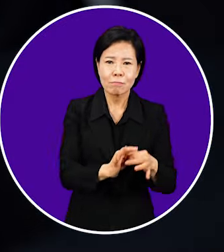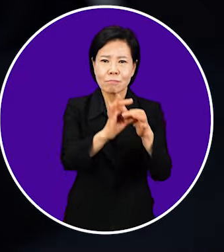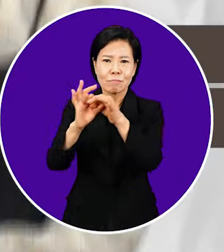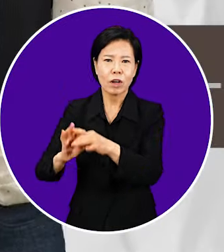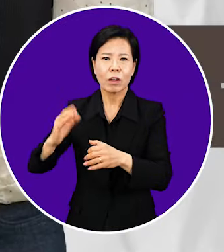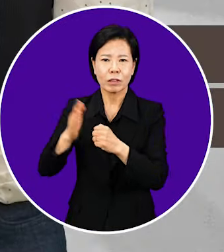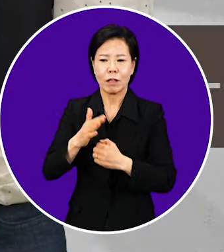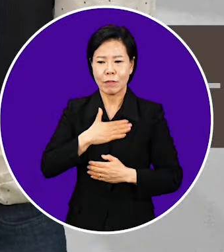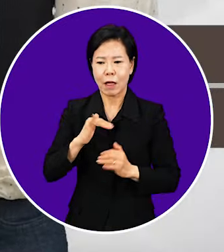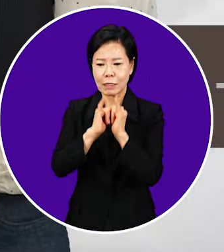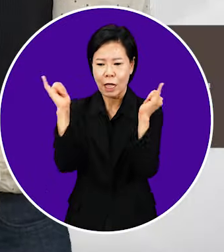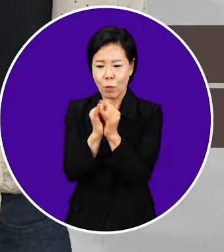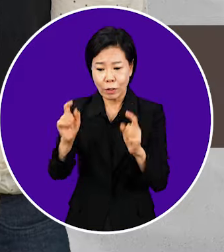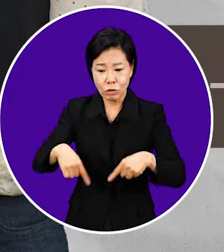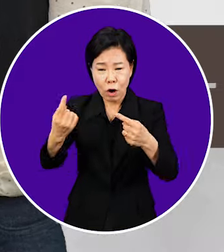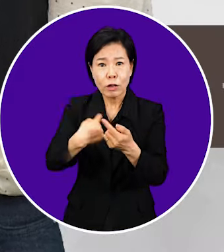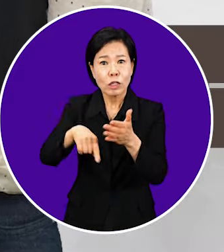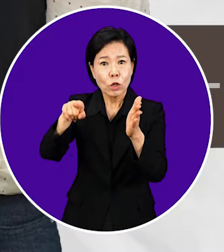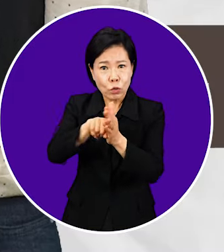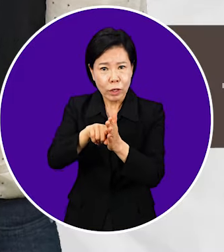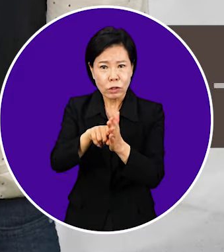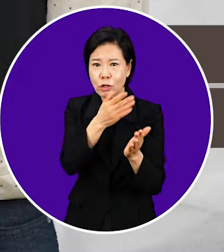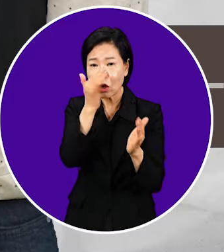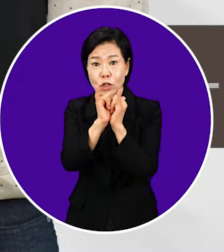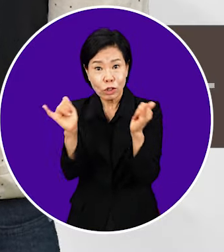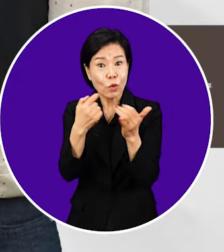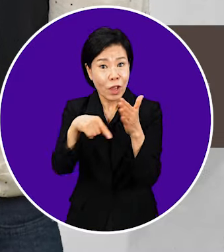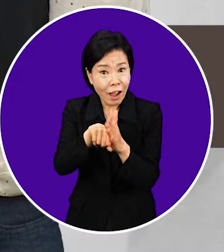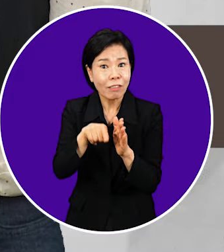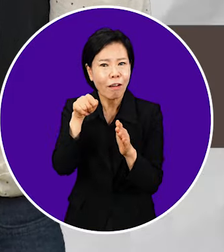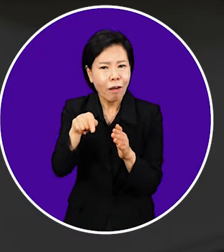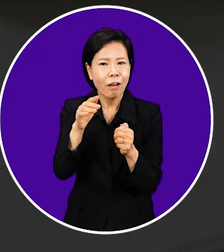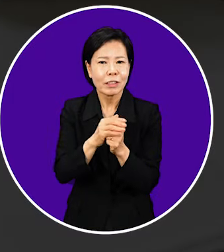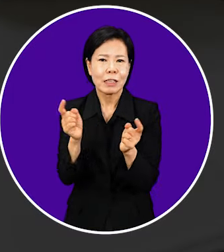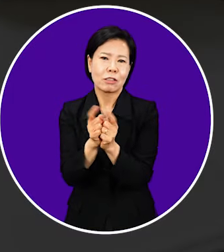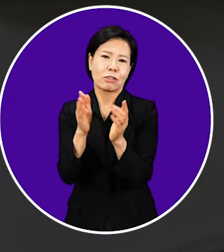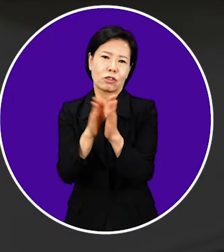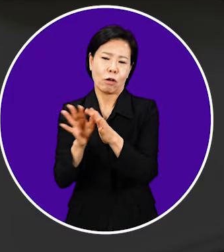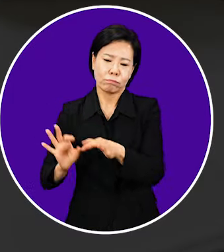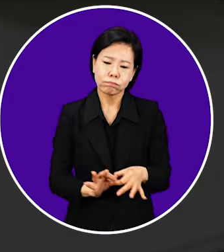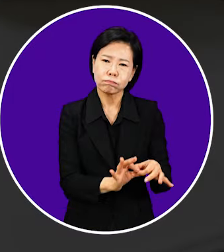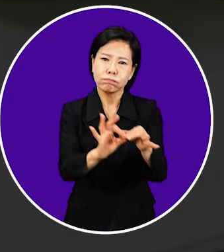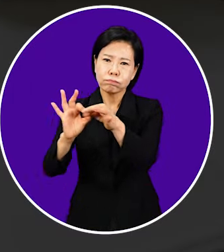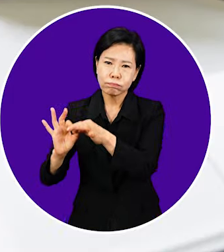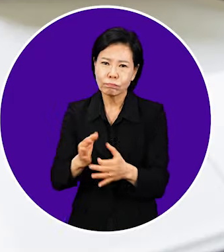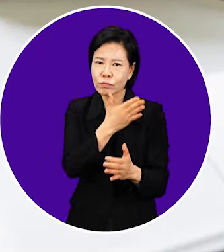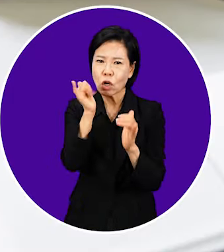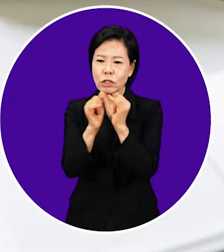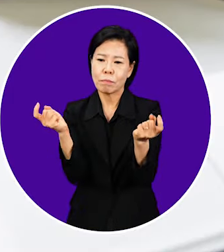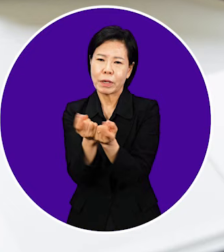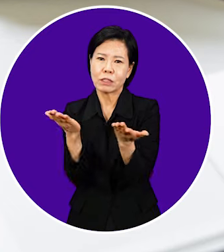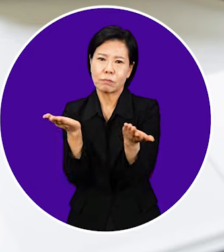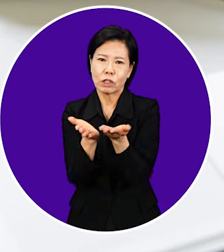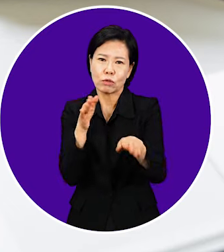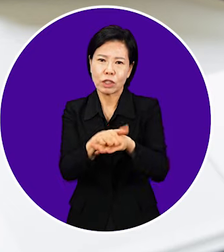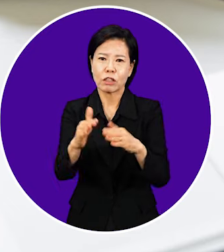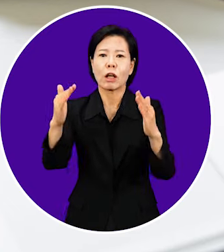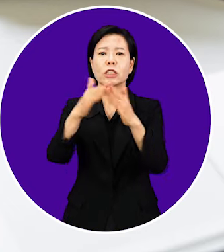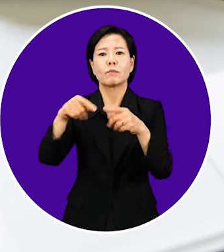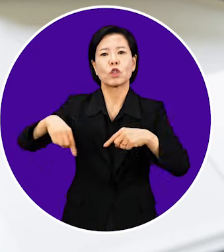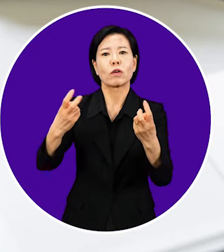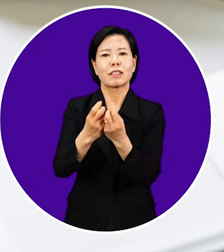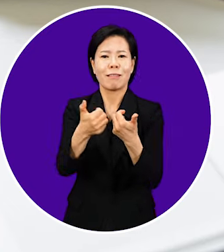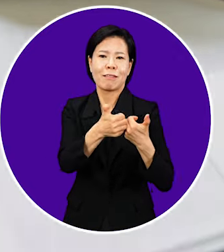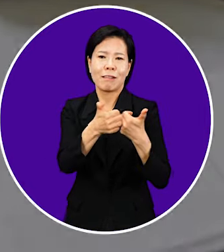진행되고요. 어엿한 사회인이 되는 사회 진입기 청년들을 위해서는 현직자들과의 네트워킹, 청년 맞춤 주거